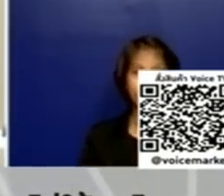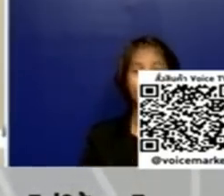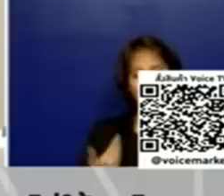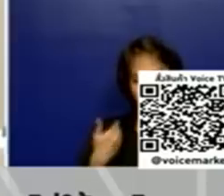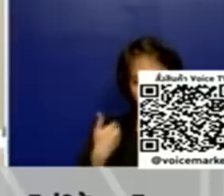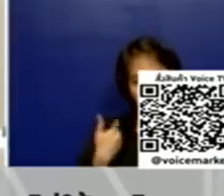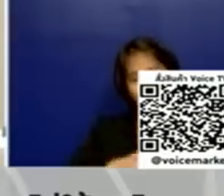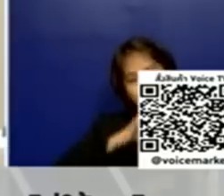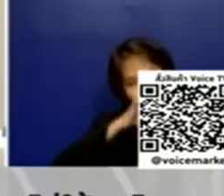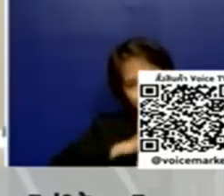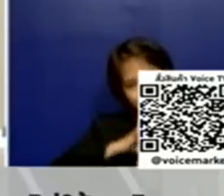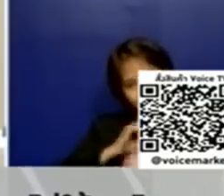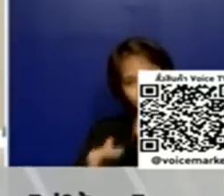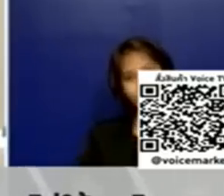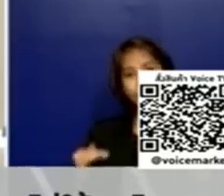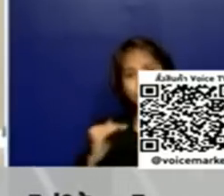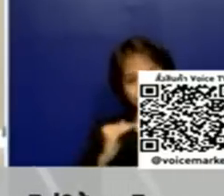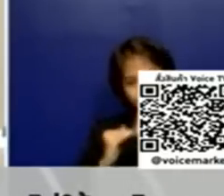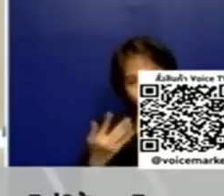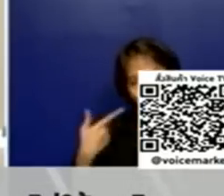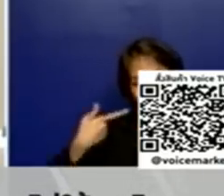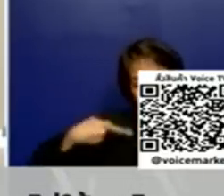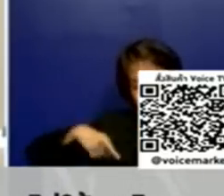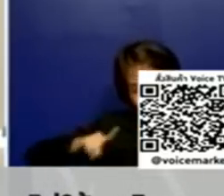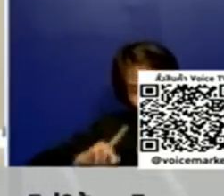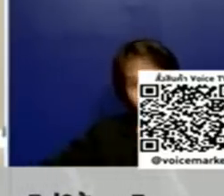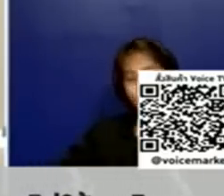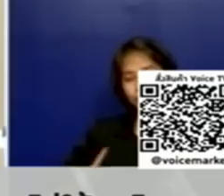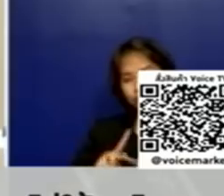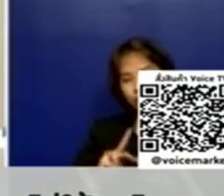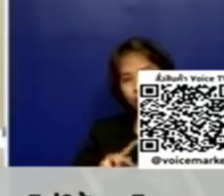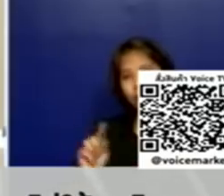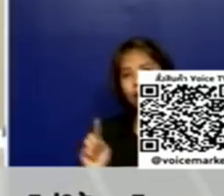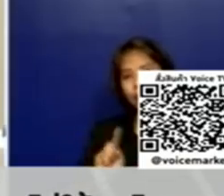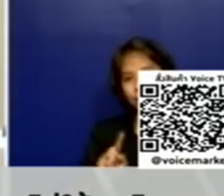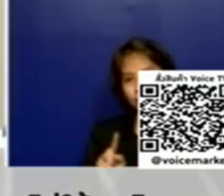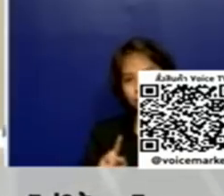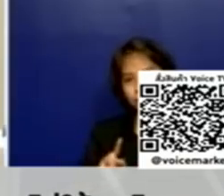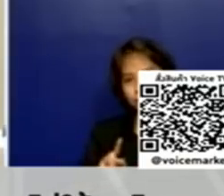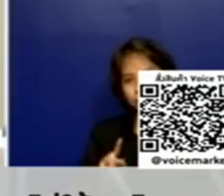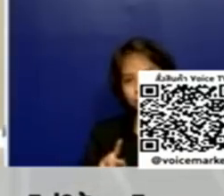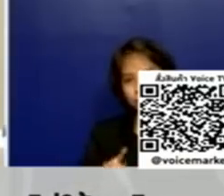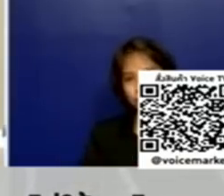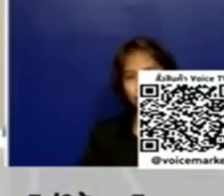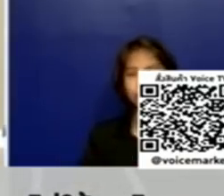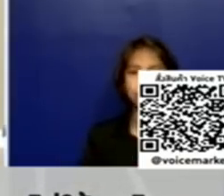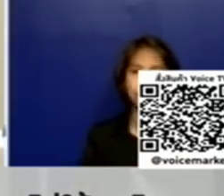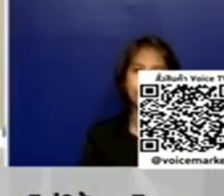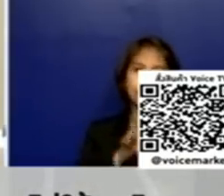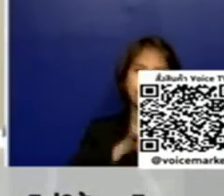พิจารณาปรับคณะรัฐมนตรีอ่ะผมต้องบอกอาจารย์พิษแล้วว่าผมชอบกินอะไร อ๋อนี่เขาพนันกัน ไม่ ใช่พนันขอไ